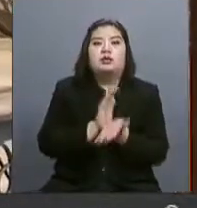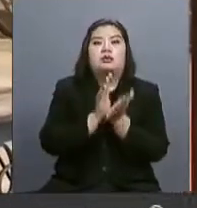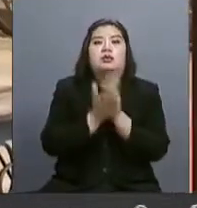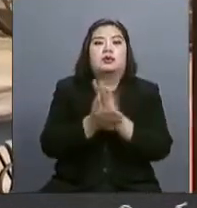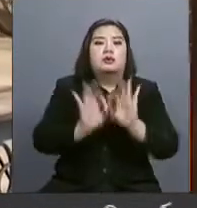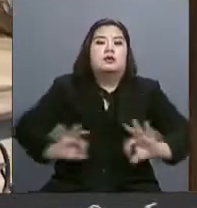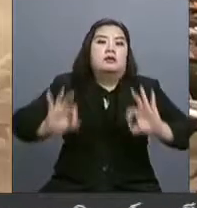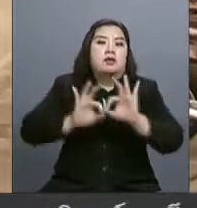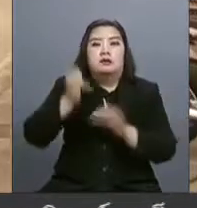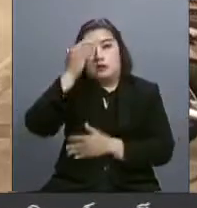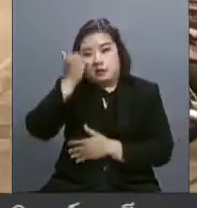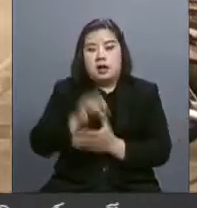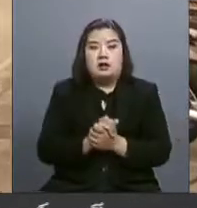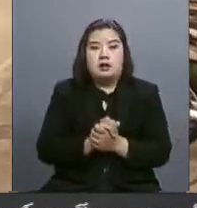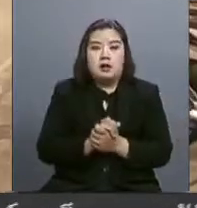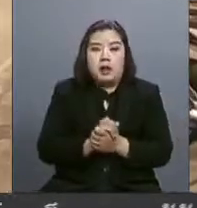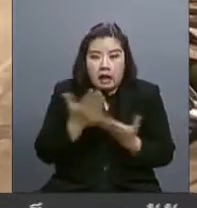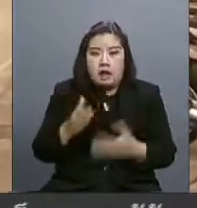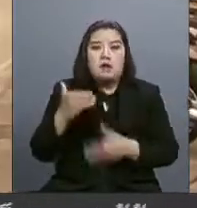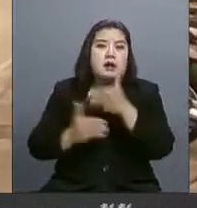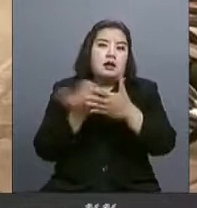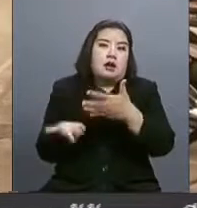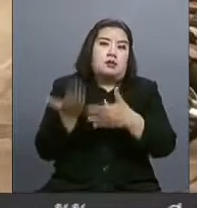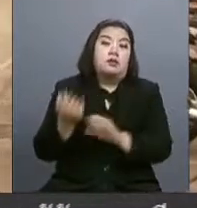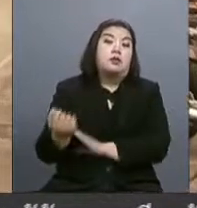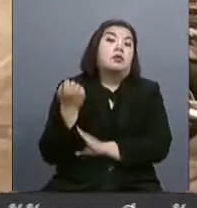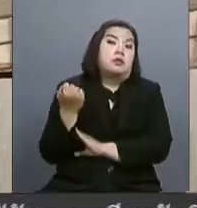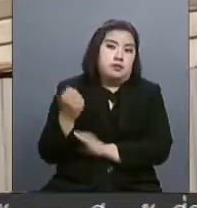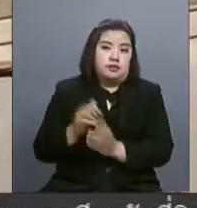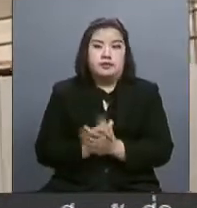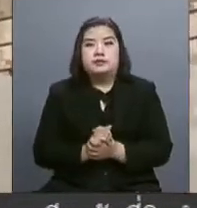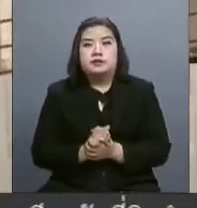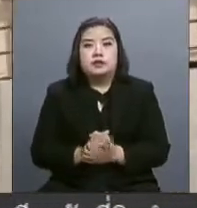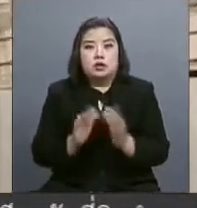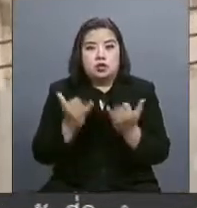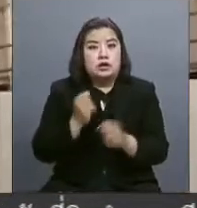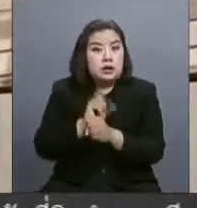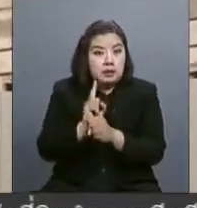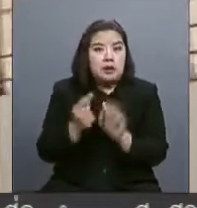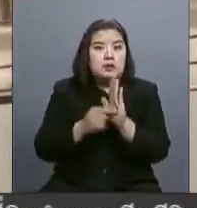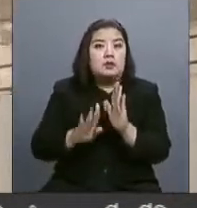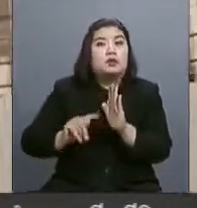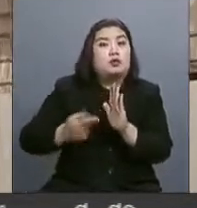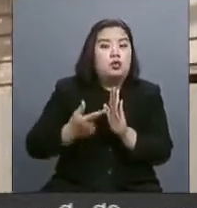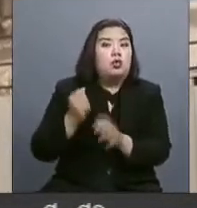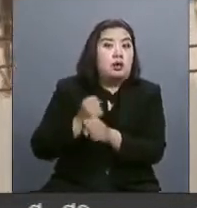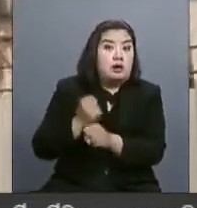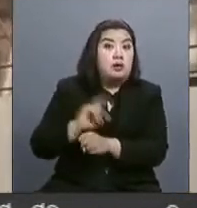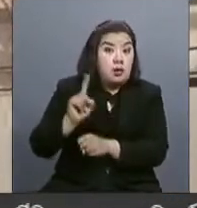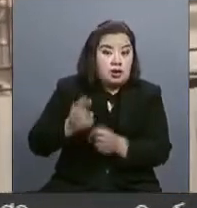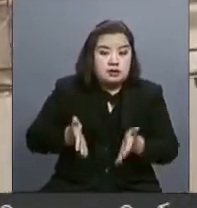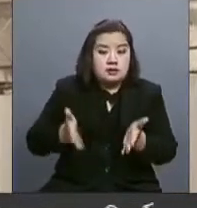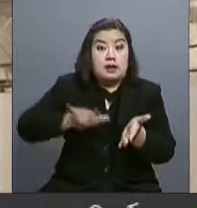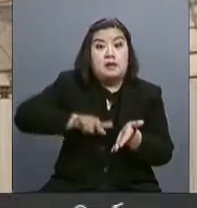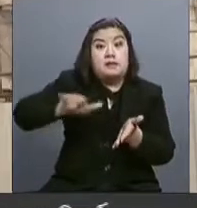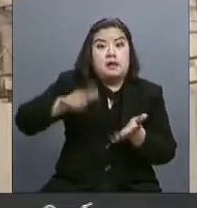หลังจากถูกยกระดับให้เป็นเมืองต้นแบบพัฒนาอย่างยั่งยืนล่าสุดมีความคืบหน้าการก่อสร้างสนามบินเบตงไปแล้วกว่าร้